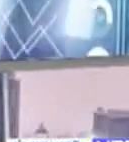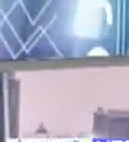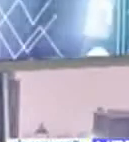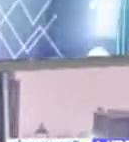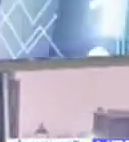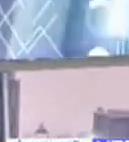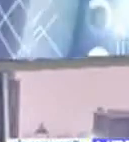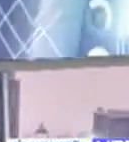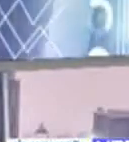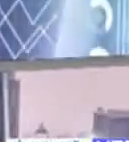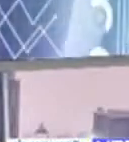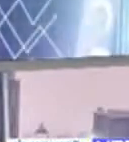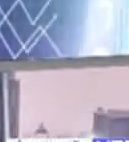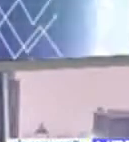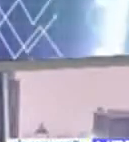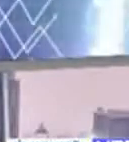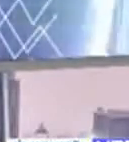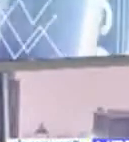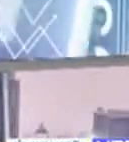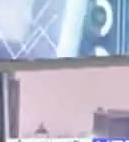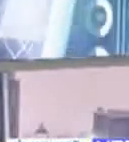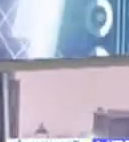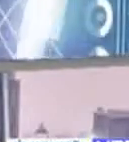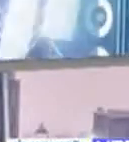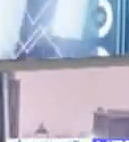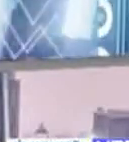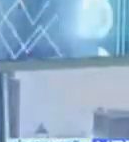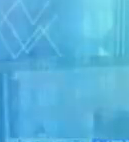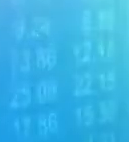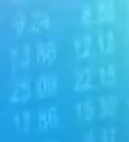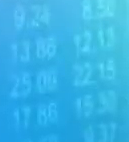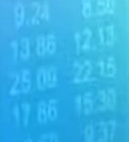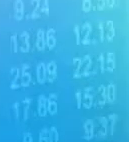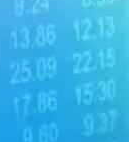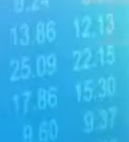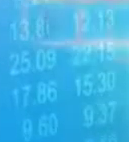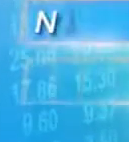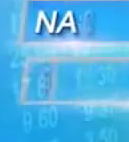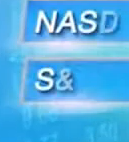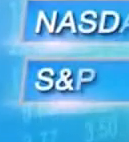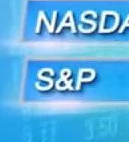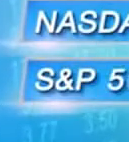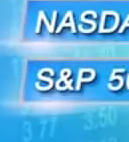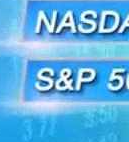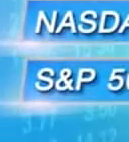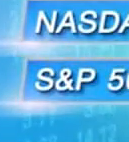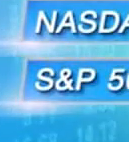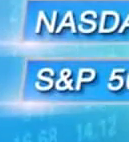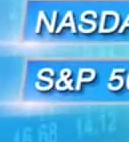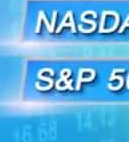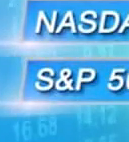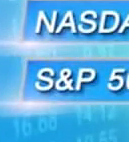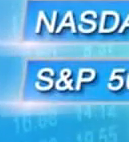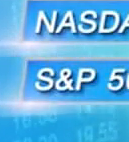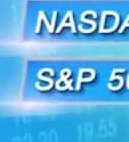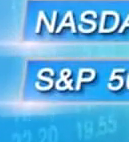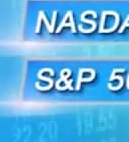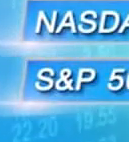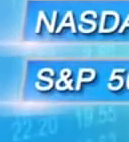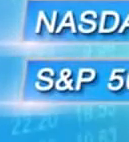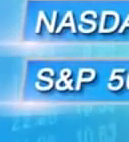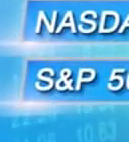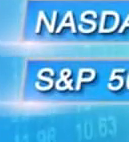น้ำมันที่กลับมาร่วมลงอย่างหนักอีกครั้งนะคะโดยดัชนีดาวโจนส์เพิ่มขึ้นไปเล็กน้อยค่ะ6.62จุด